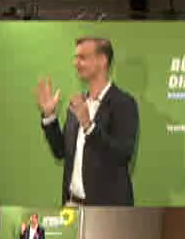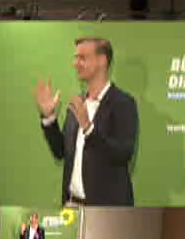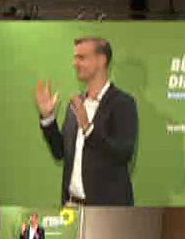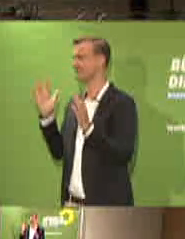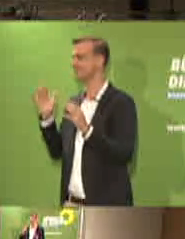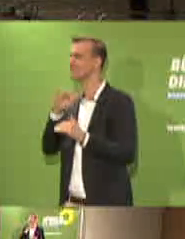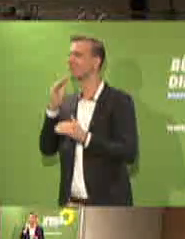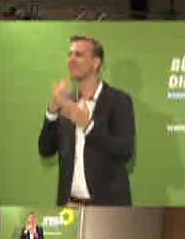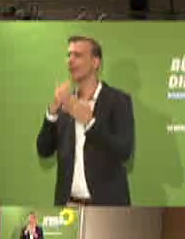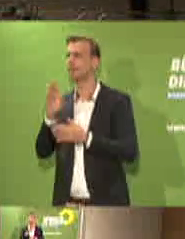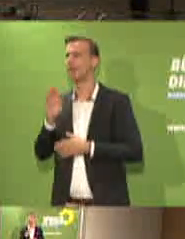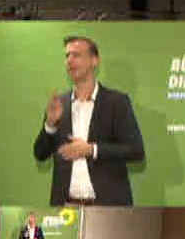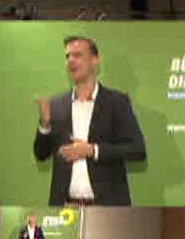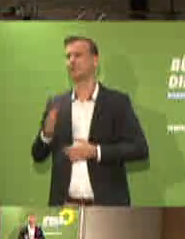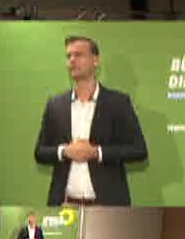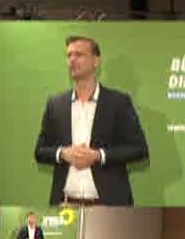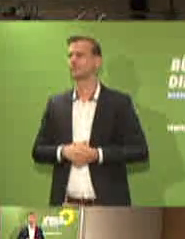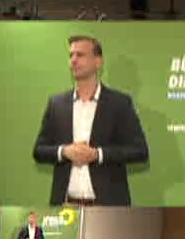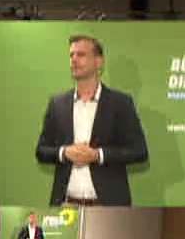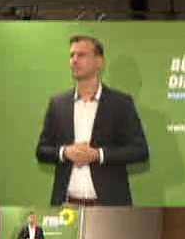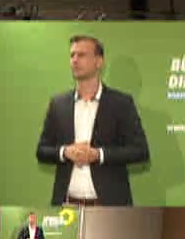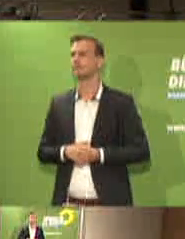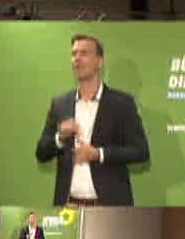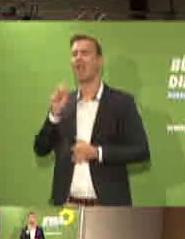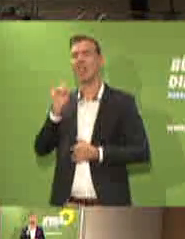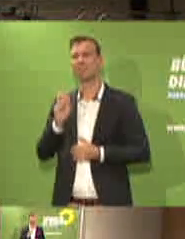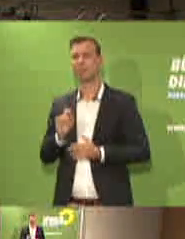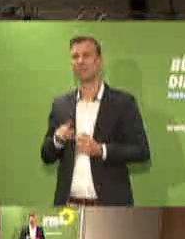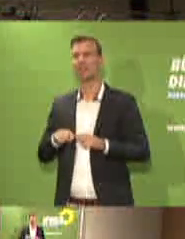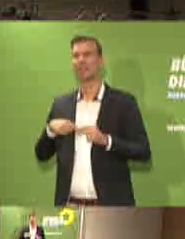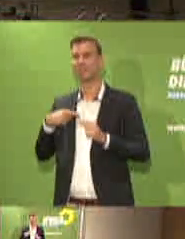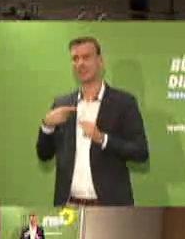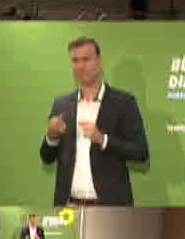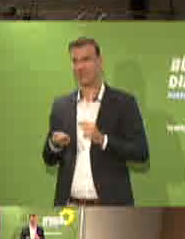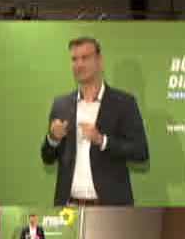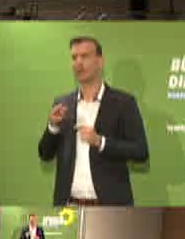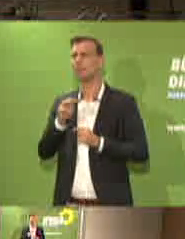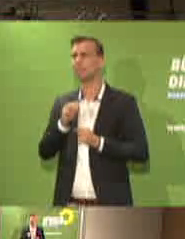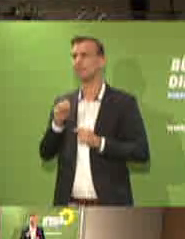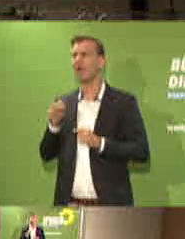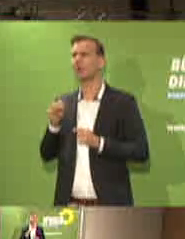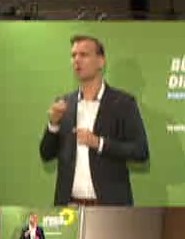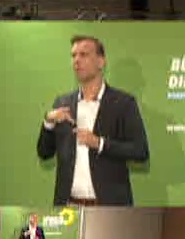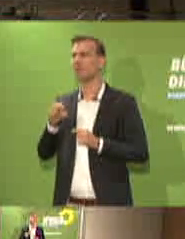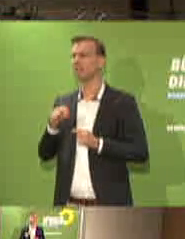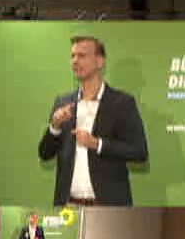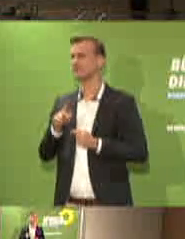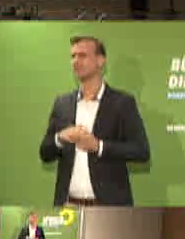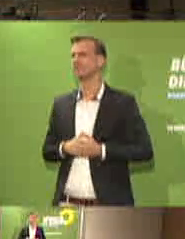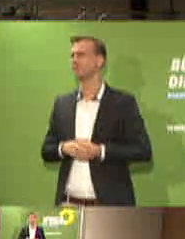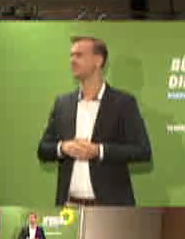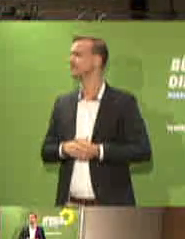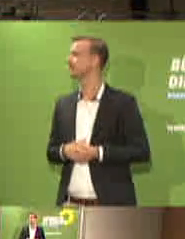Vielen Dank, Barbara. In der alphabetischen Reihenfolge als nächster stellt sich Marco Penz vor.